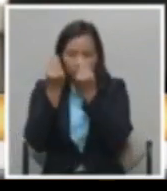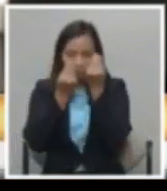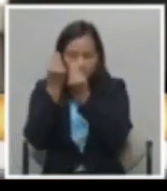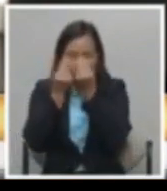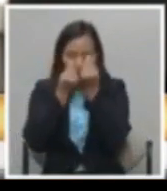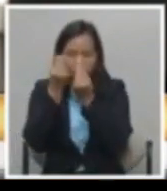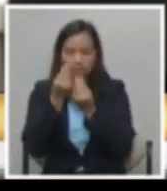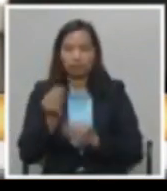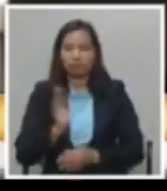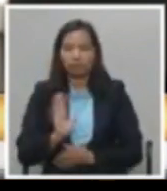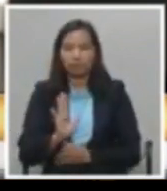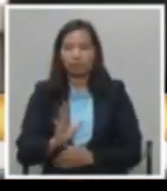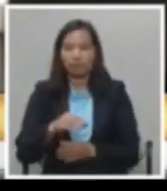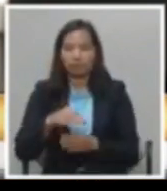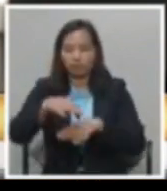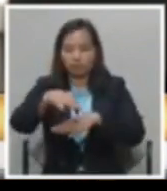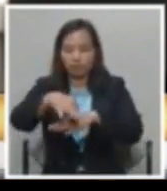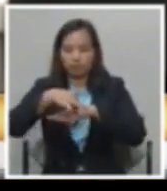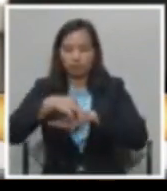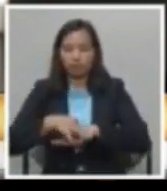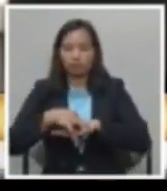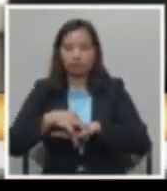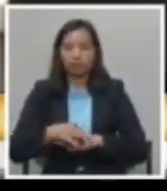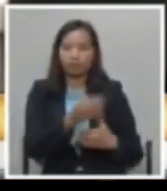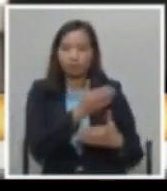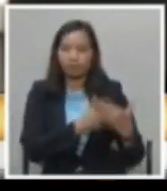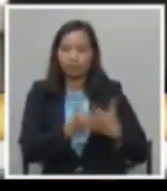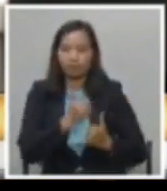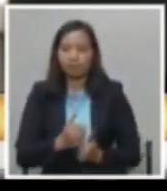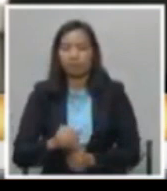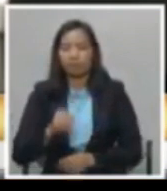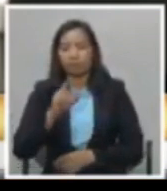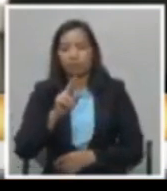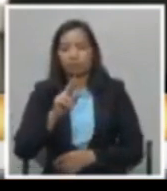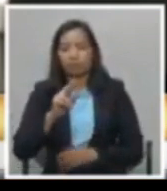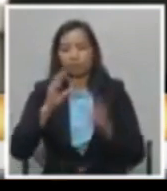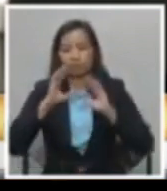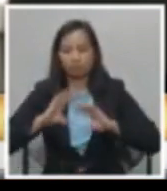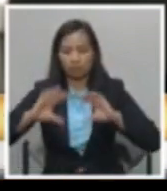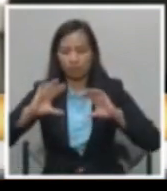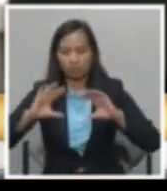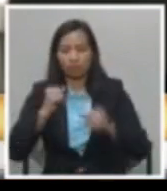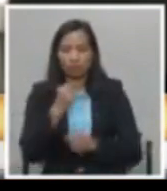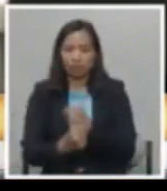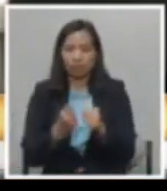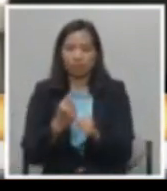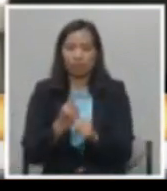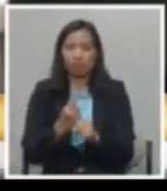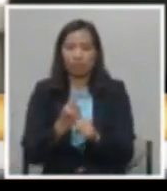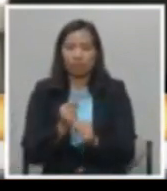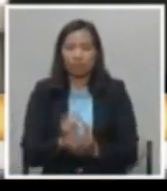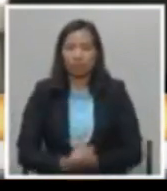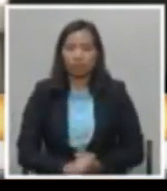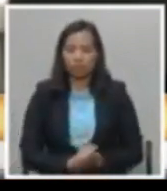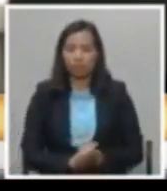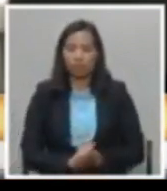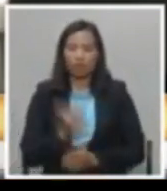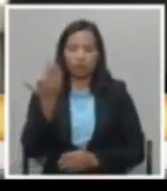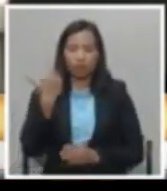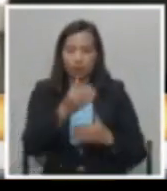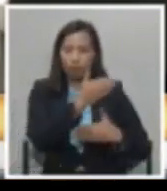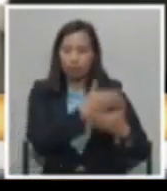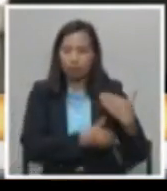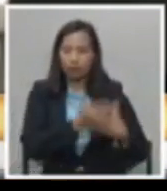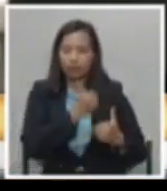นั้นผมได้อยู่ในตำแหน่งและพรรคประชาธิปัตย์ได้เป็นรัฐบาลต่อไปอีกเพียง1ปีซึ่งหลังจากที่พรรคประชา